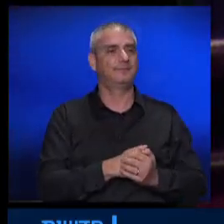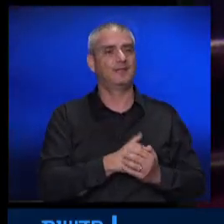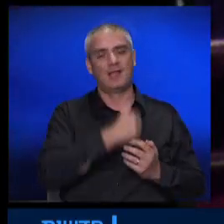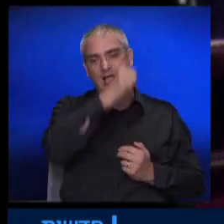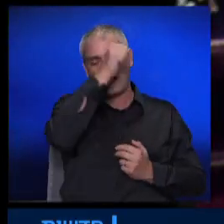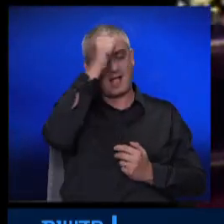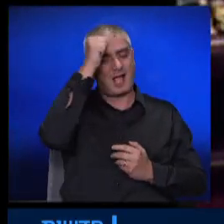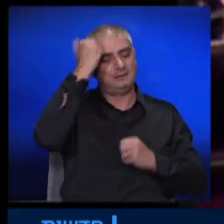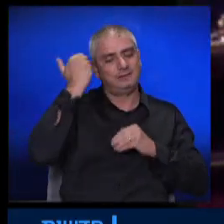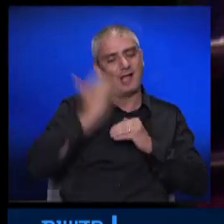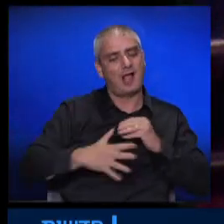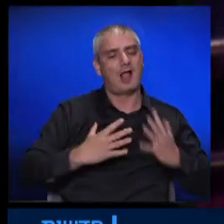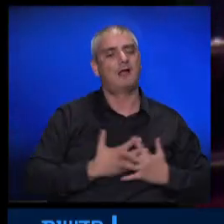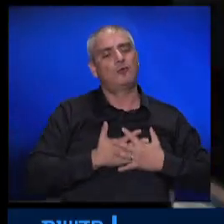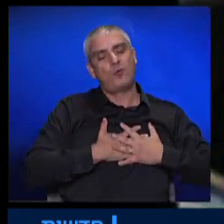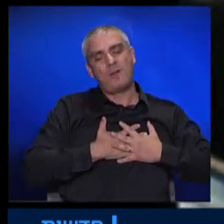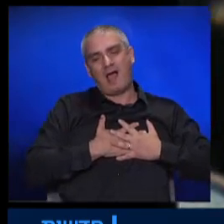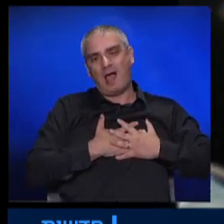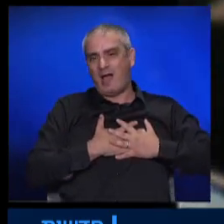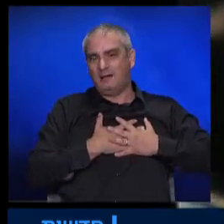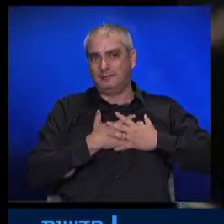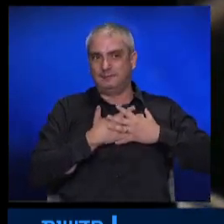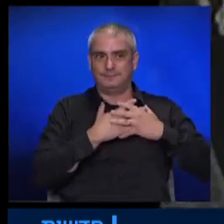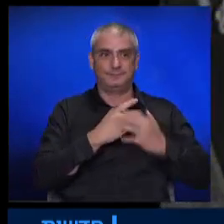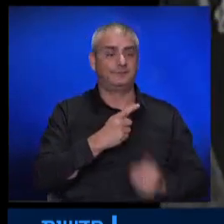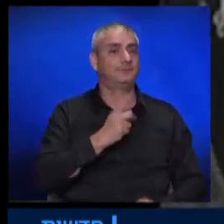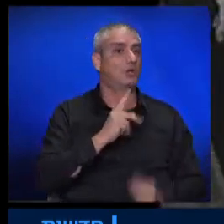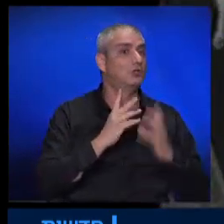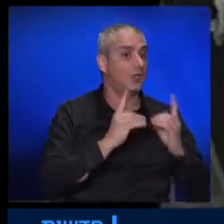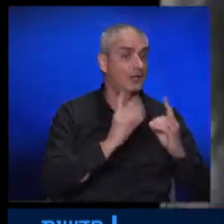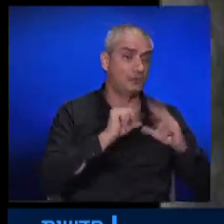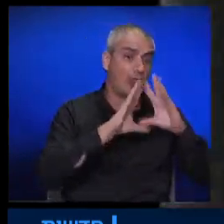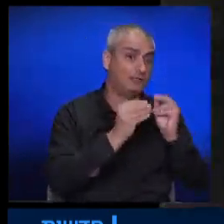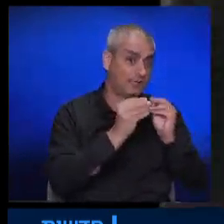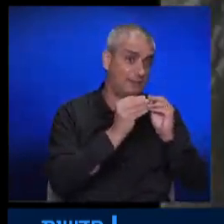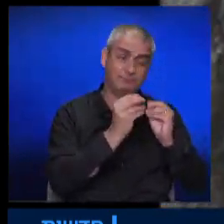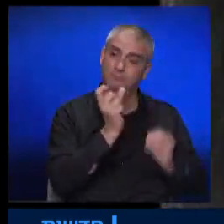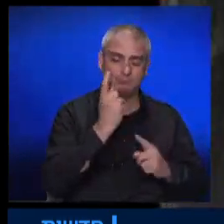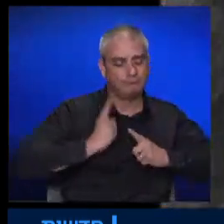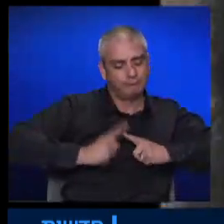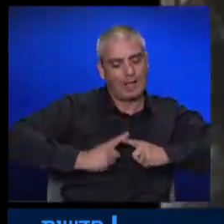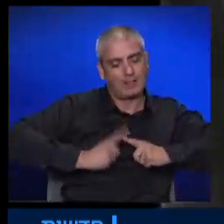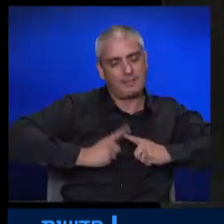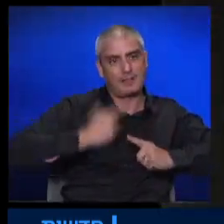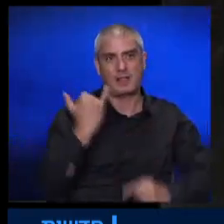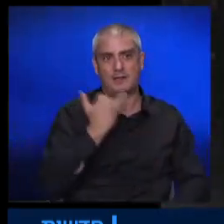הקיץ הקדומה. יש דרך, זה... אפשר לסכם את זה מילה אחת, התמדה. הכל עובר,